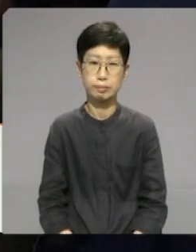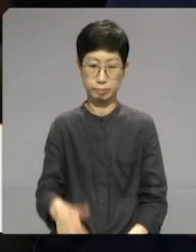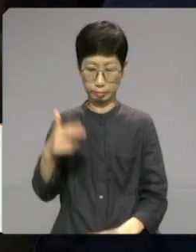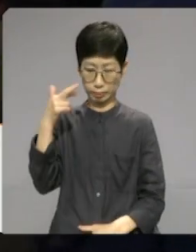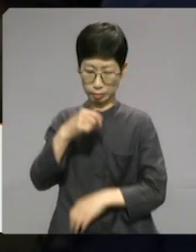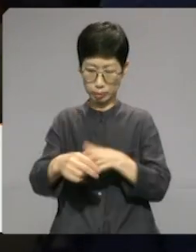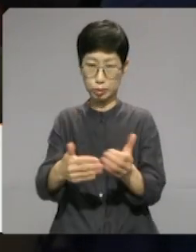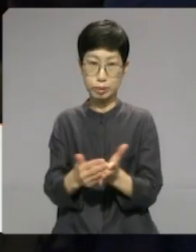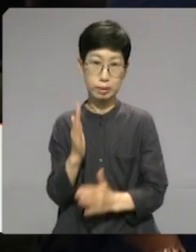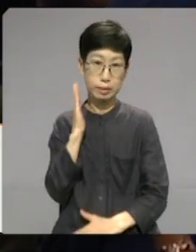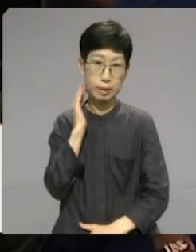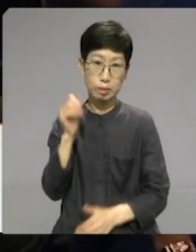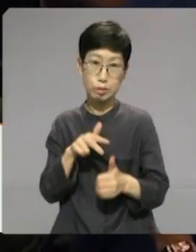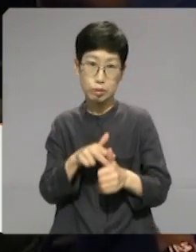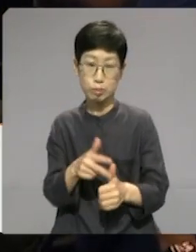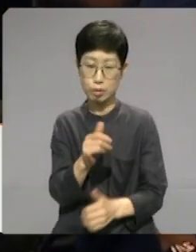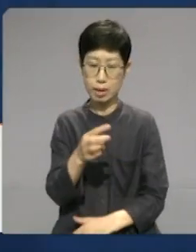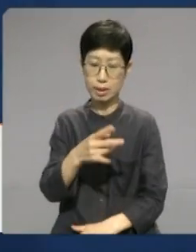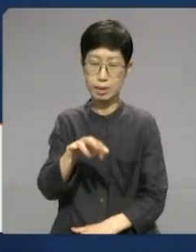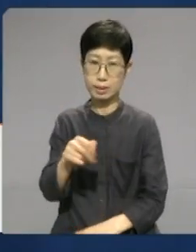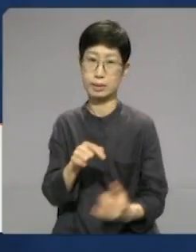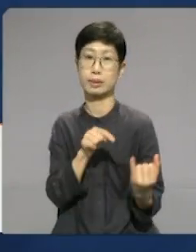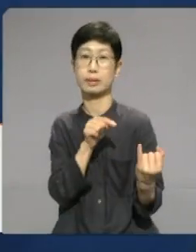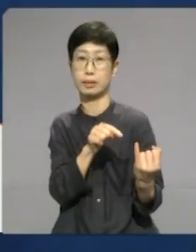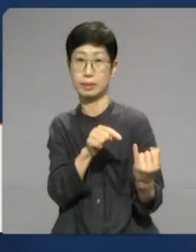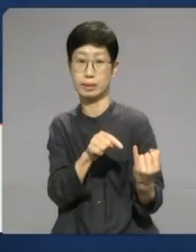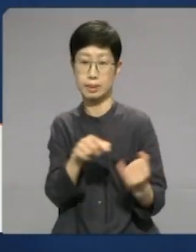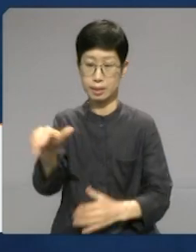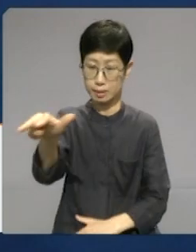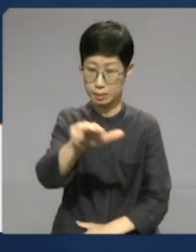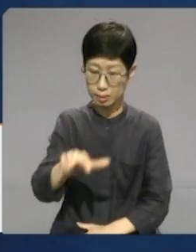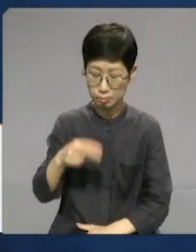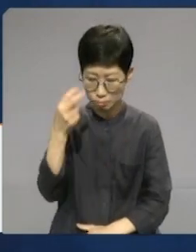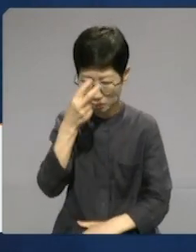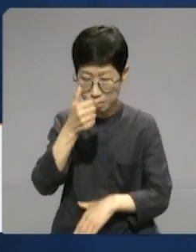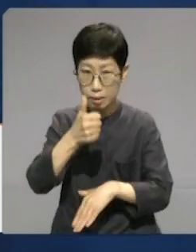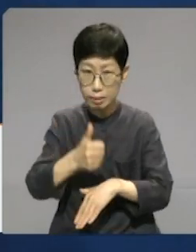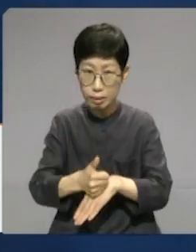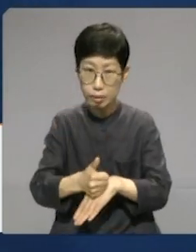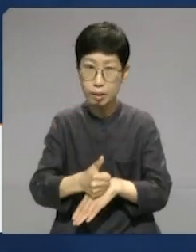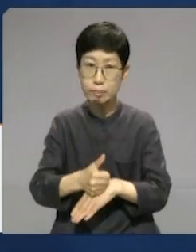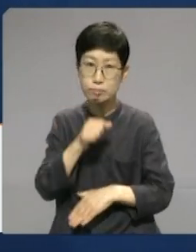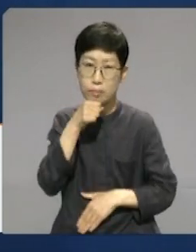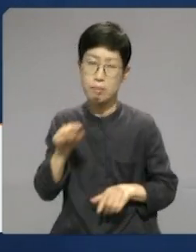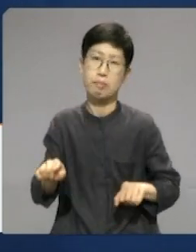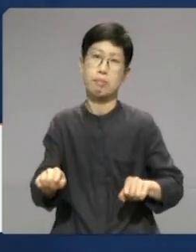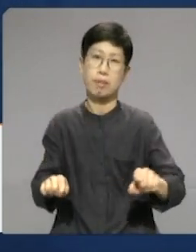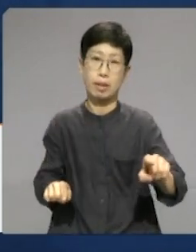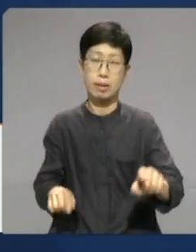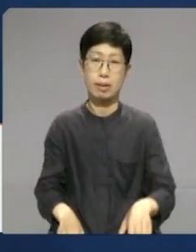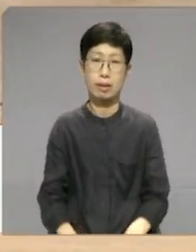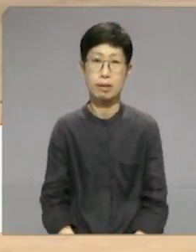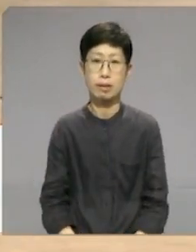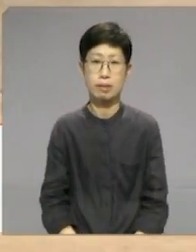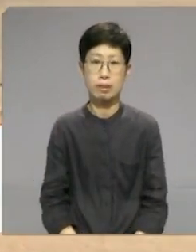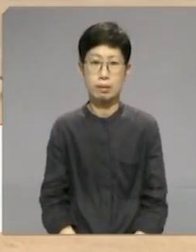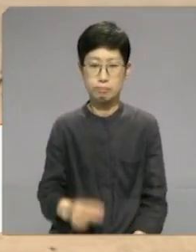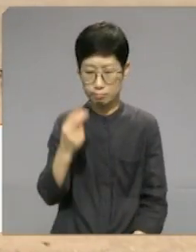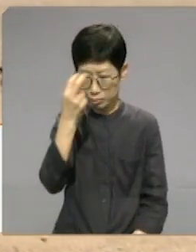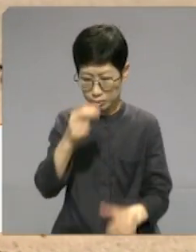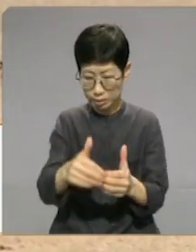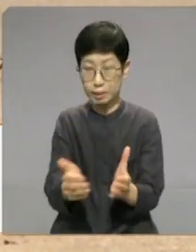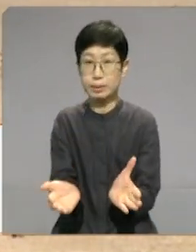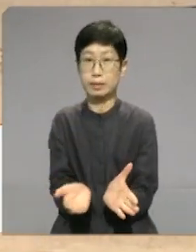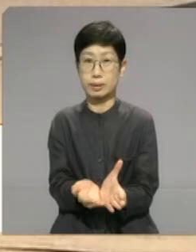미국 민주당 대선 후보인 카멀라 해리스 부통령이 전국 여론조사에서 우위 구도를 이어가고 있습니다.